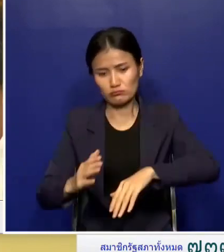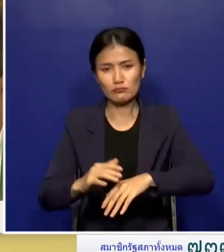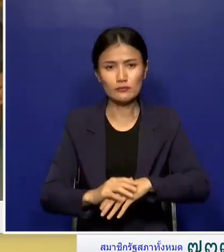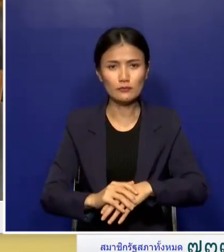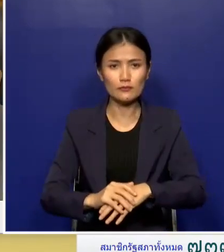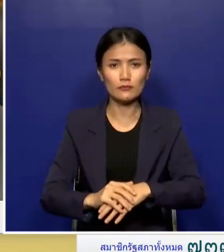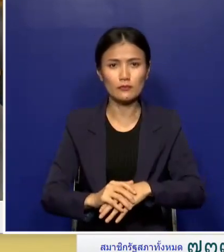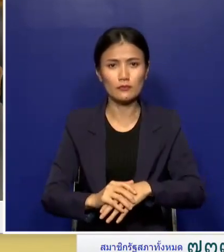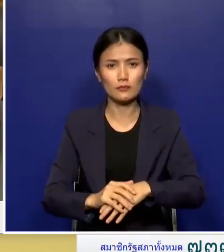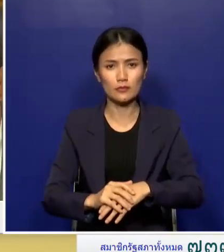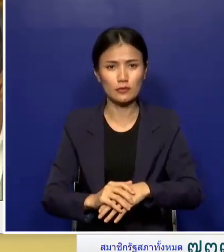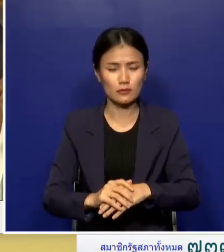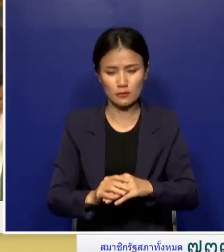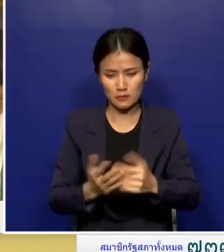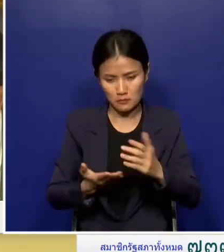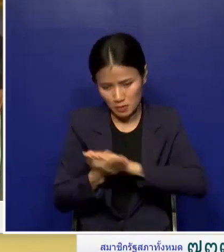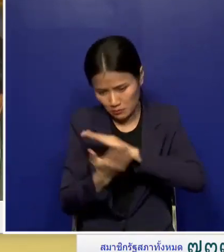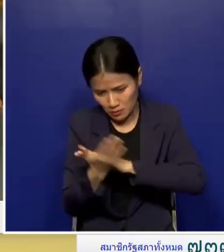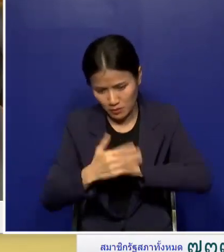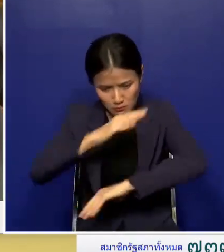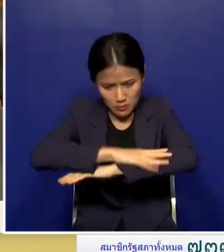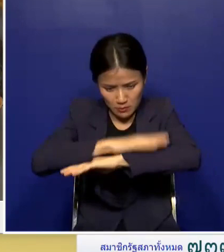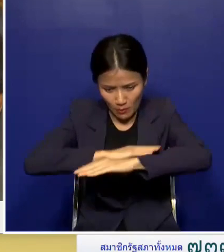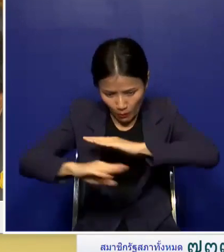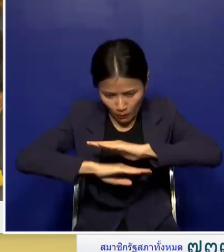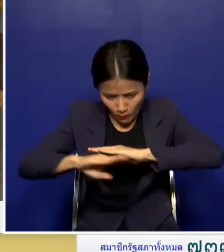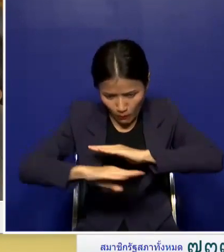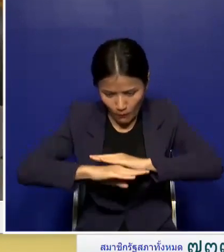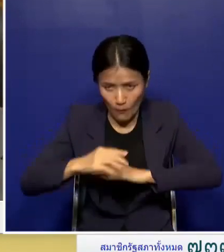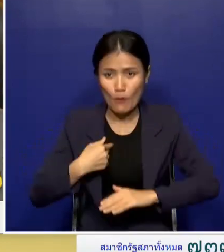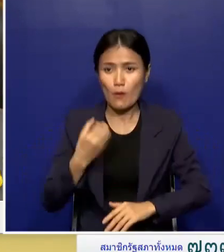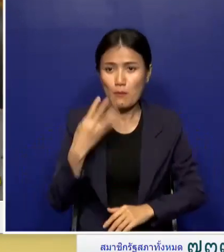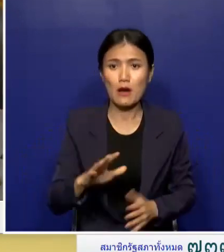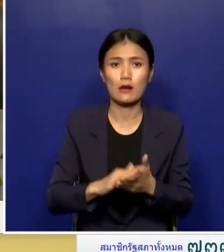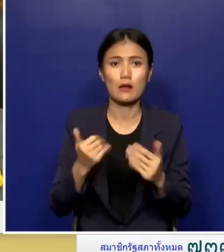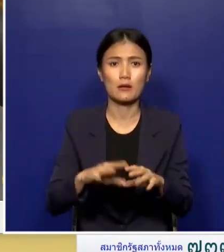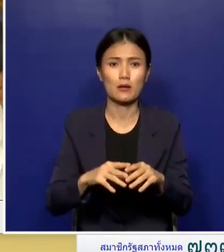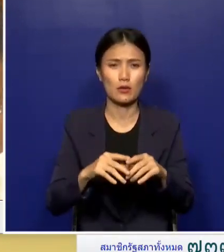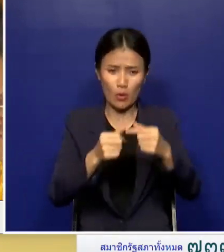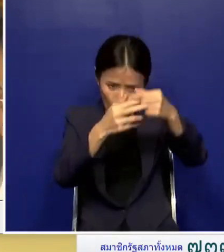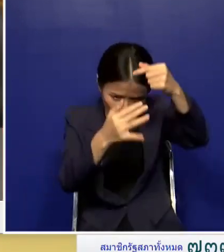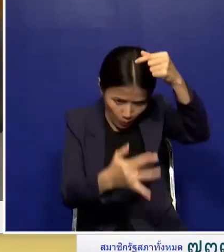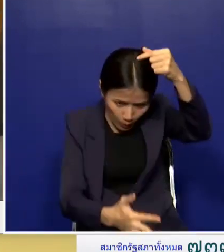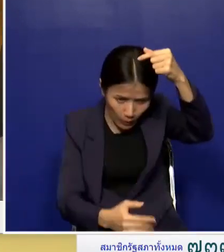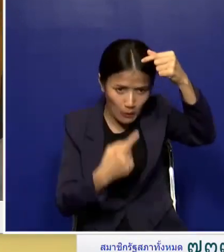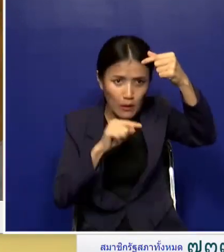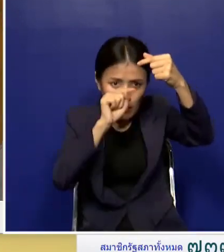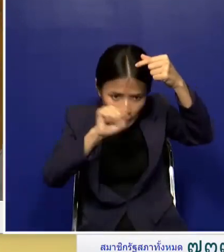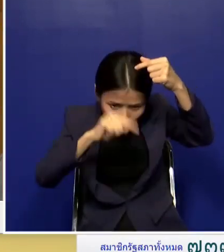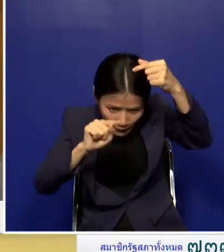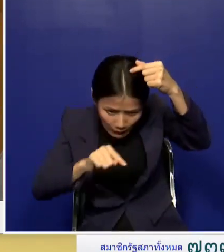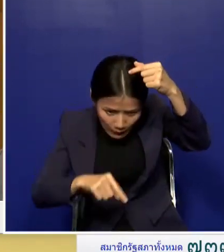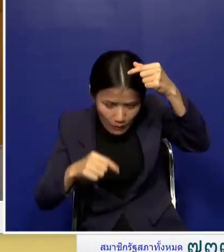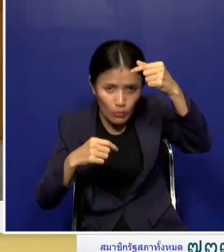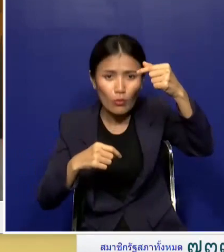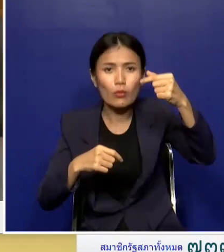าๆครับแล้วกว่าจะได้ตัวที่เบอร์หรือบัตรที่เราจะกาเนี่ยก็คงจะต้องค้นหากันเยอะทีเดียวไ